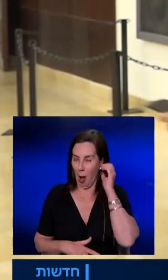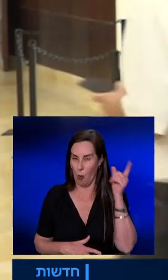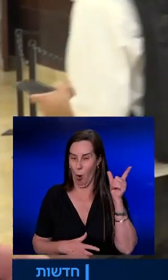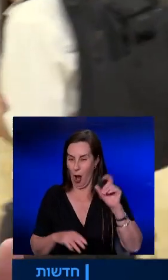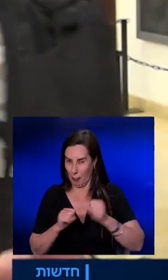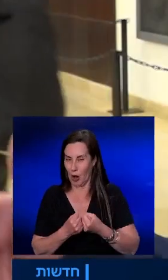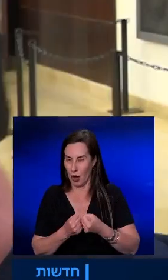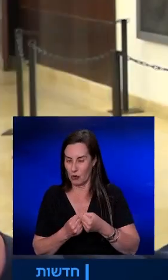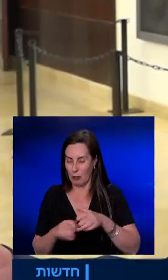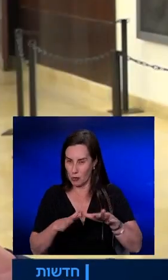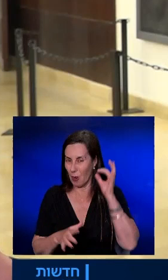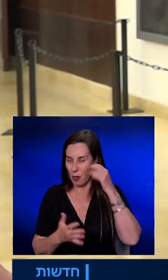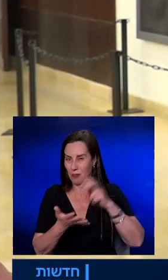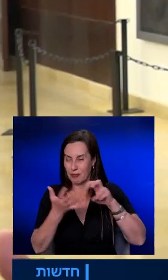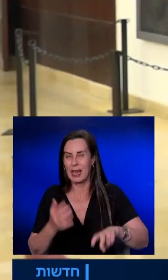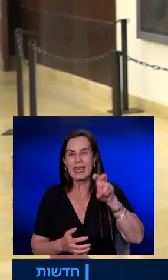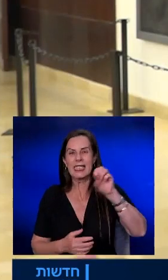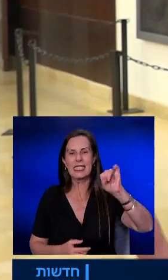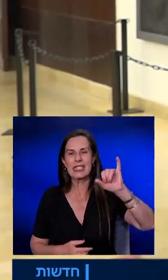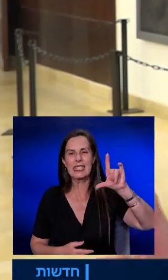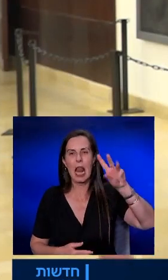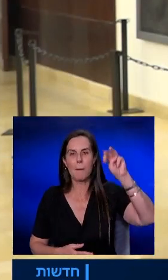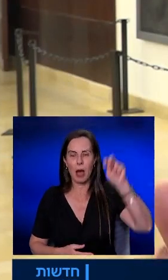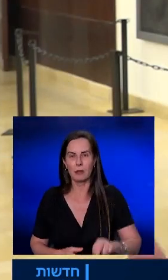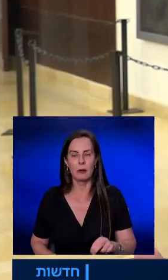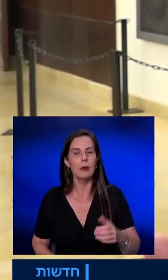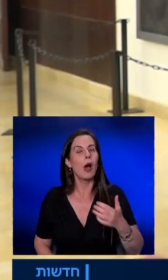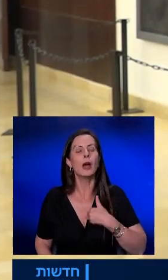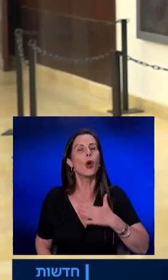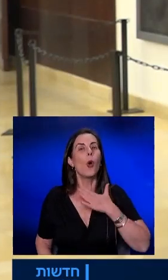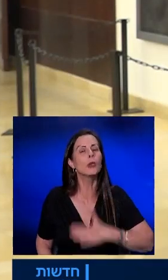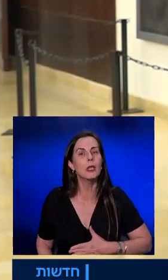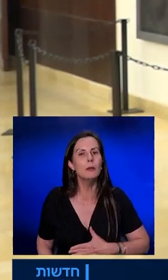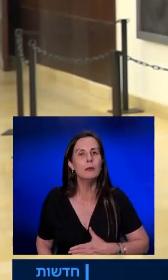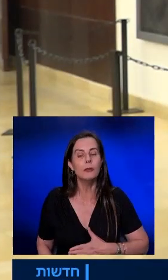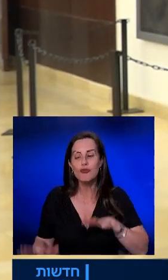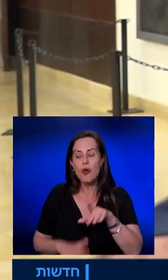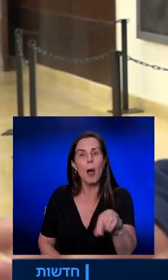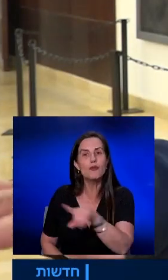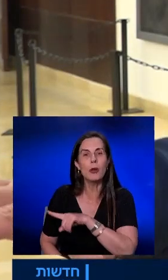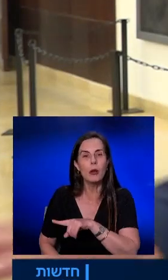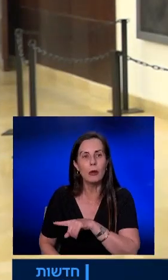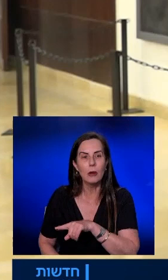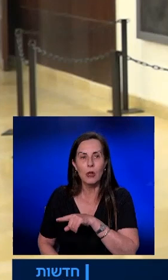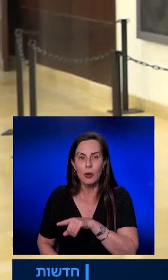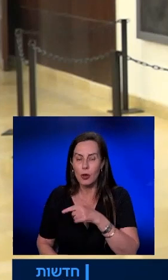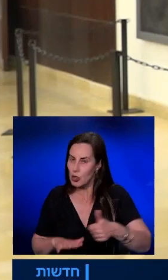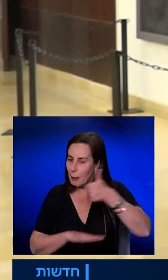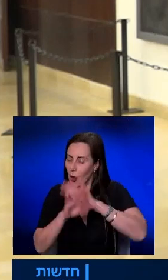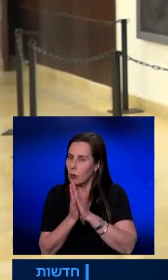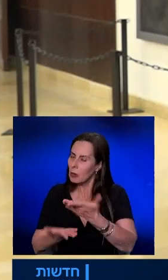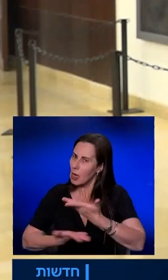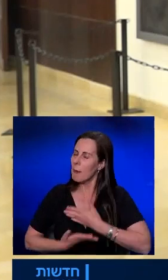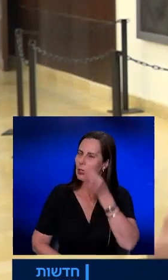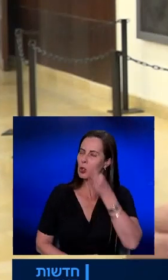משבר בקואליציה וסילמן פרשה, אז כן, אנחנו רוצים שהממשלה, אמנם שהיא מנהלת את כל המדינה,